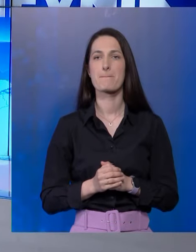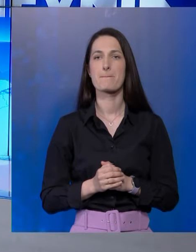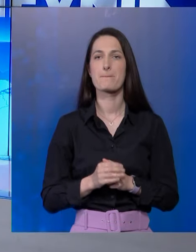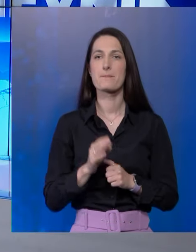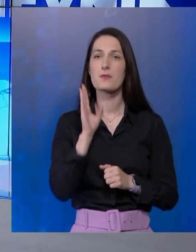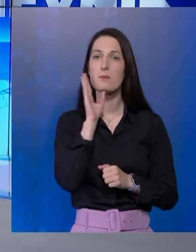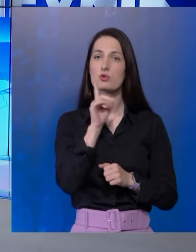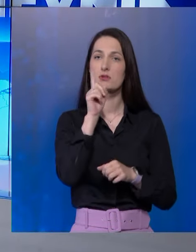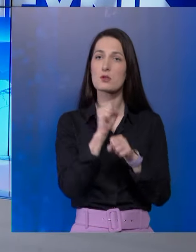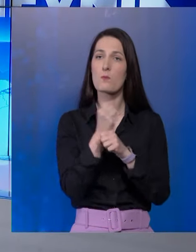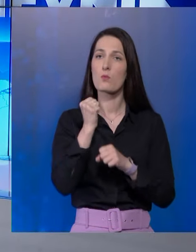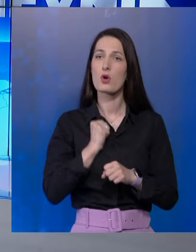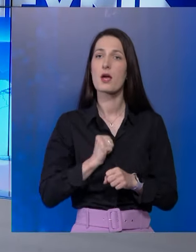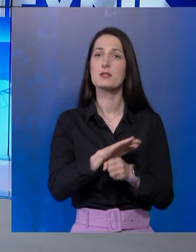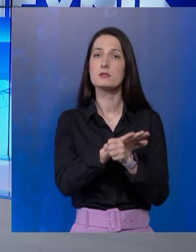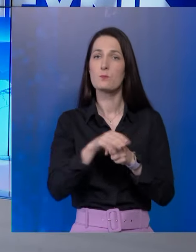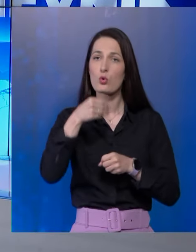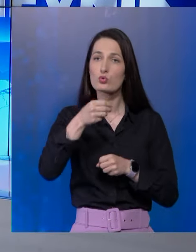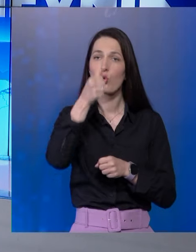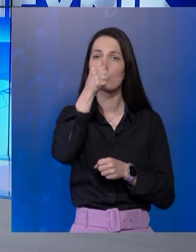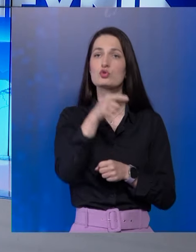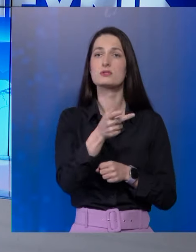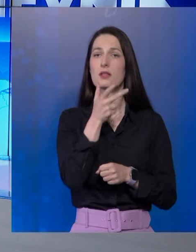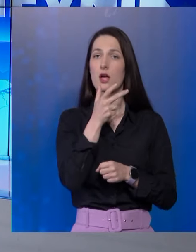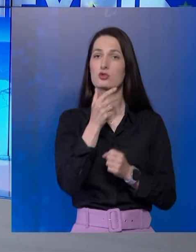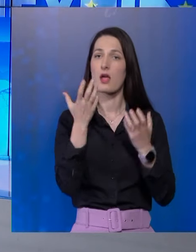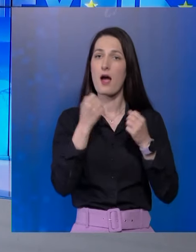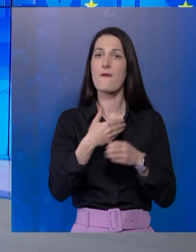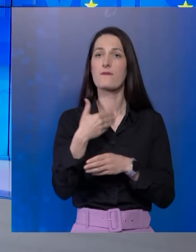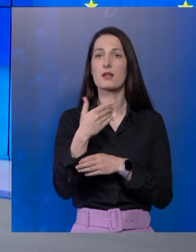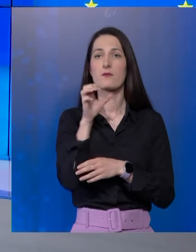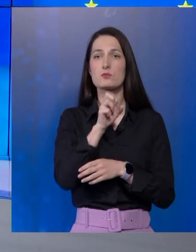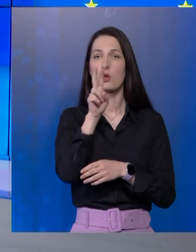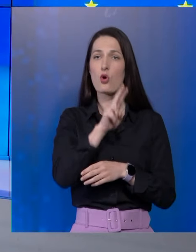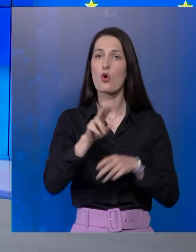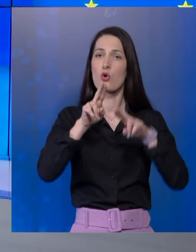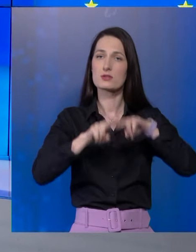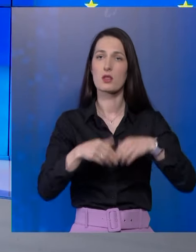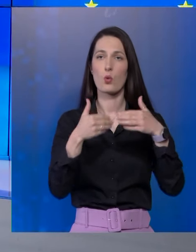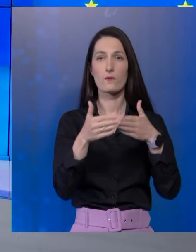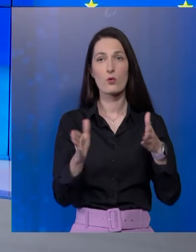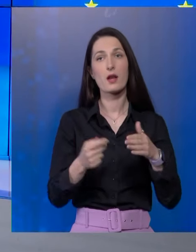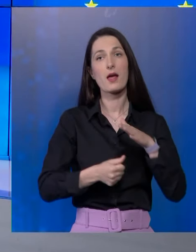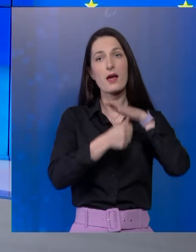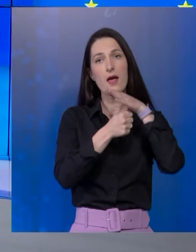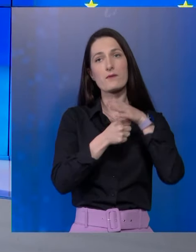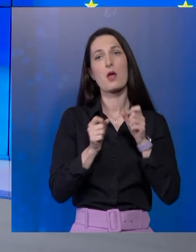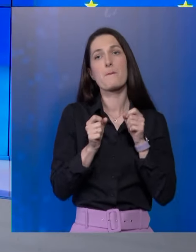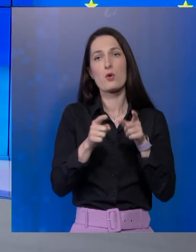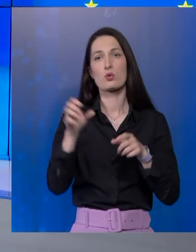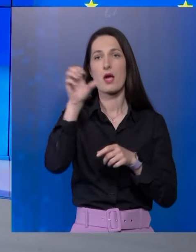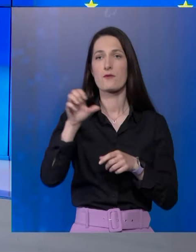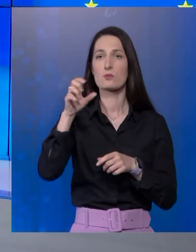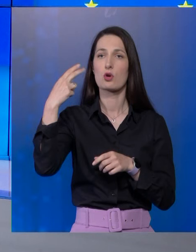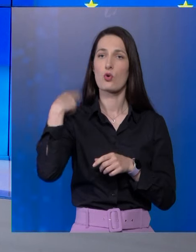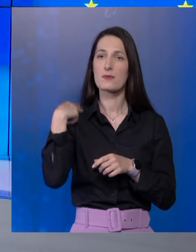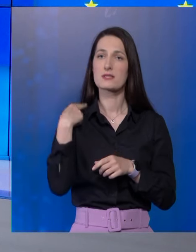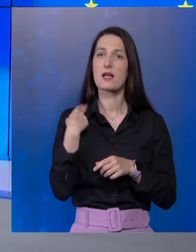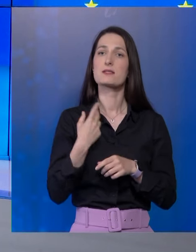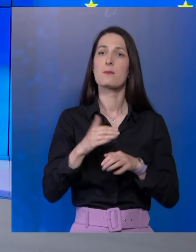Bosna i Hercegovina mora isporučiti ono što se traži, a vrata Evropske unije će ostati otvorena. Glavna je poruka